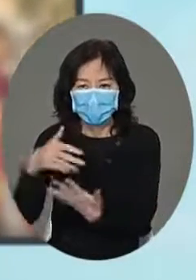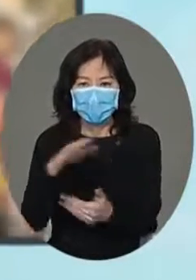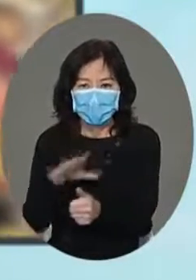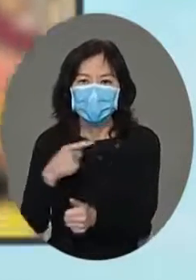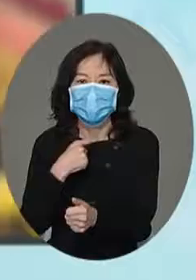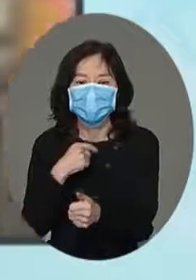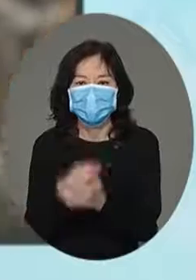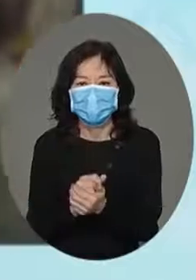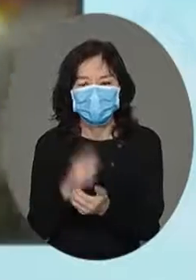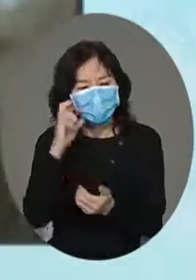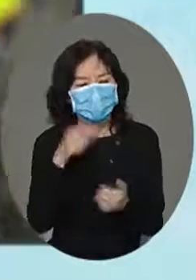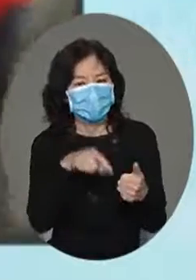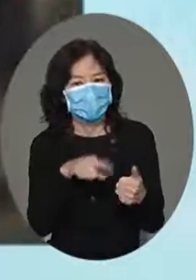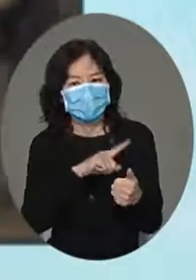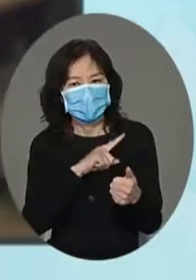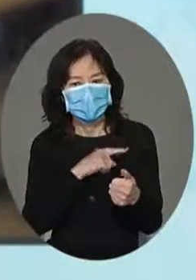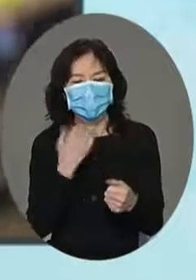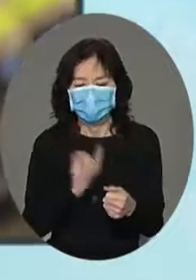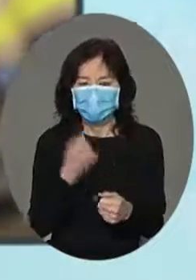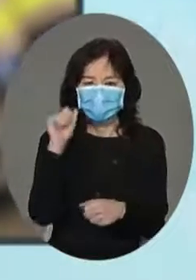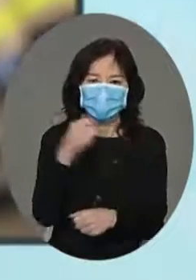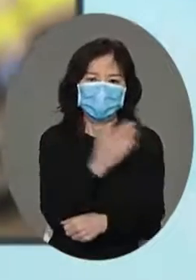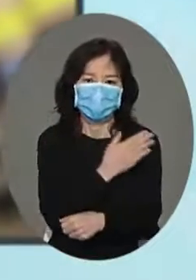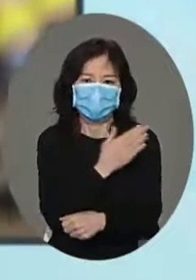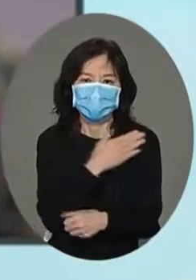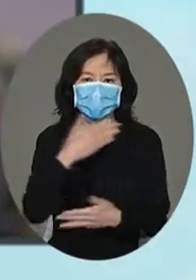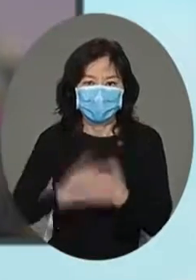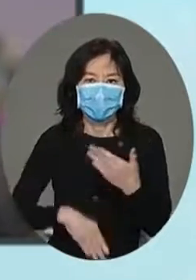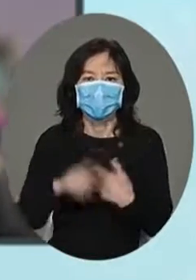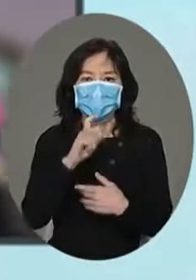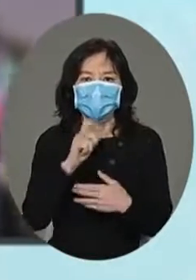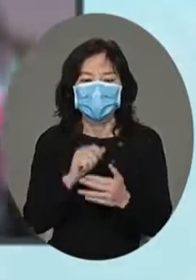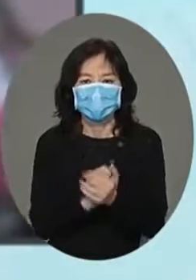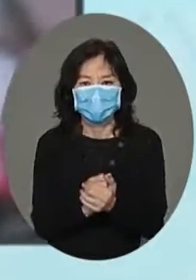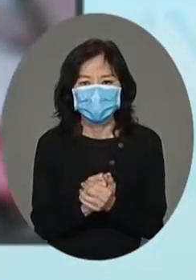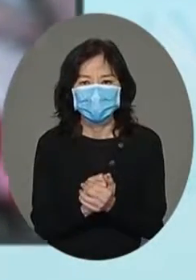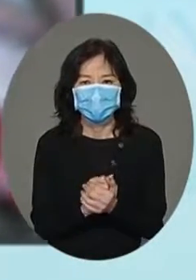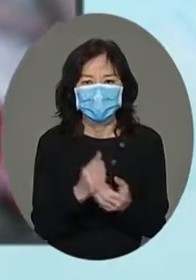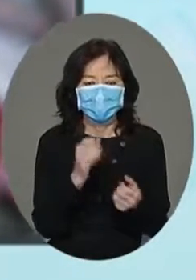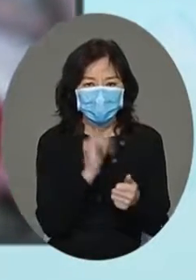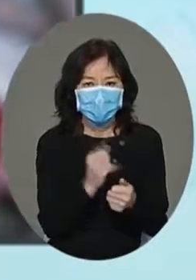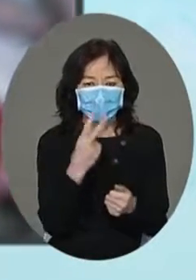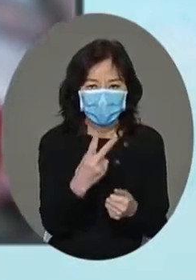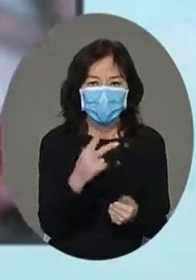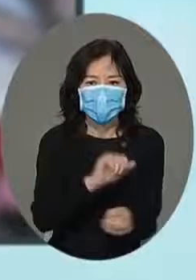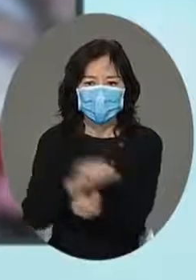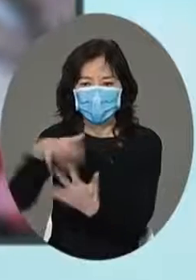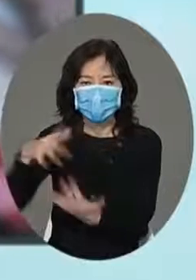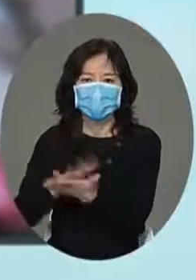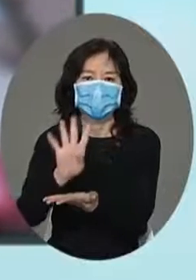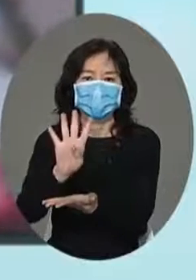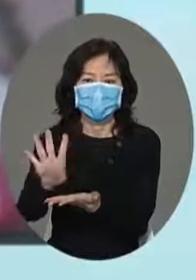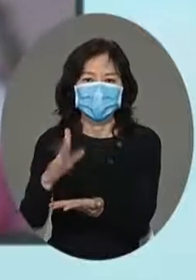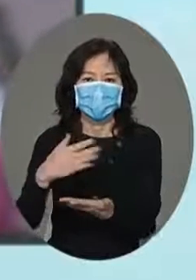阻嚇性，考慮到被告願意承擔責任而有所減刑，就两项控罪一共判处4年监